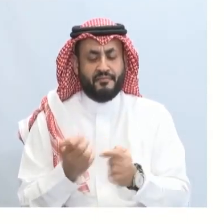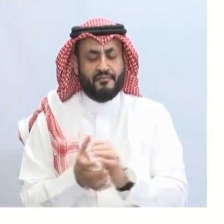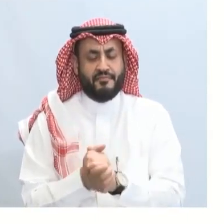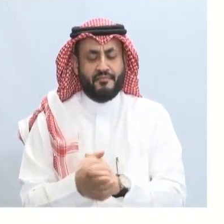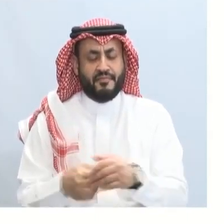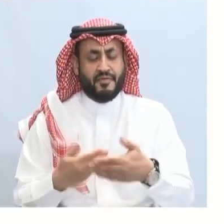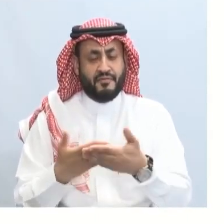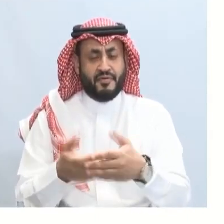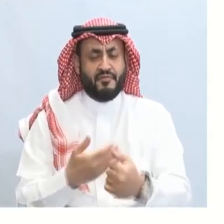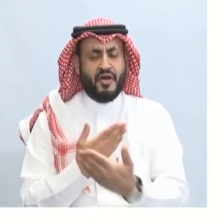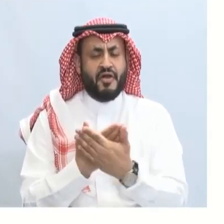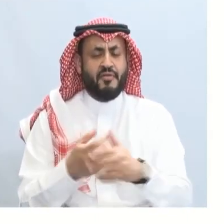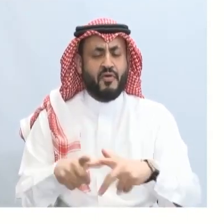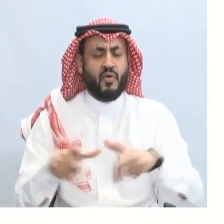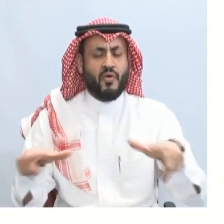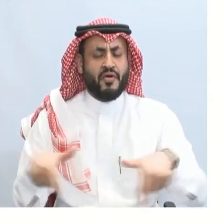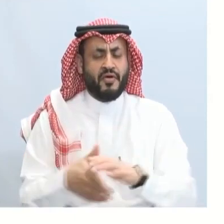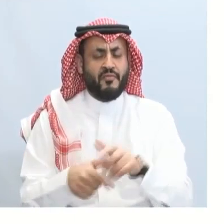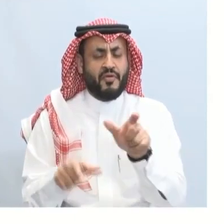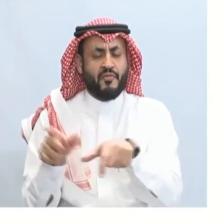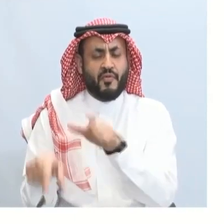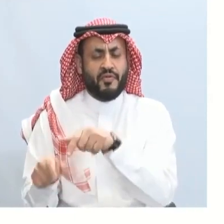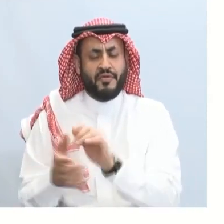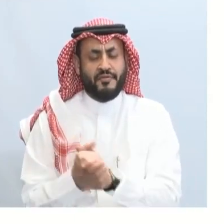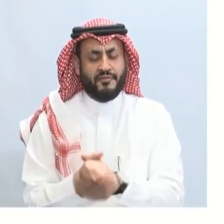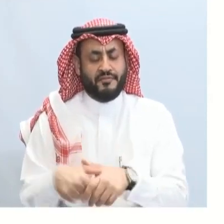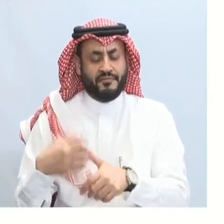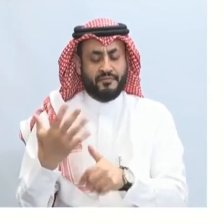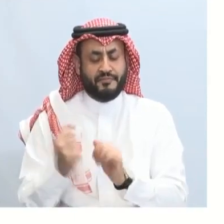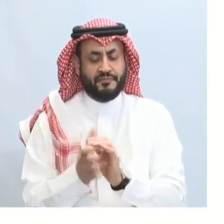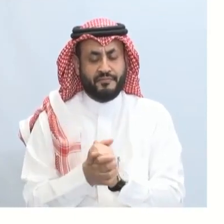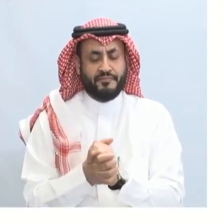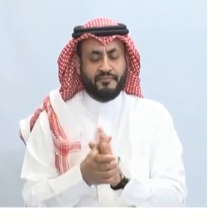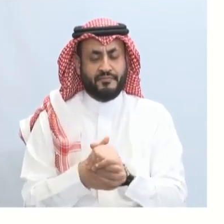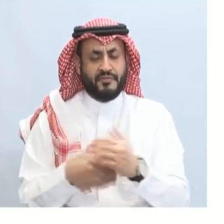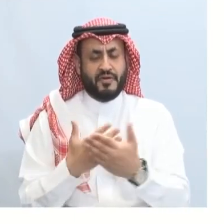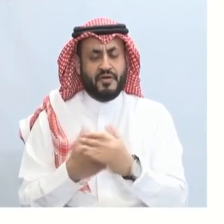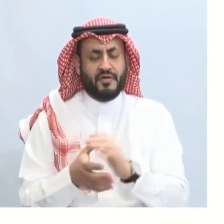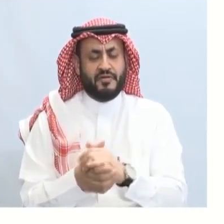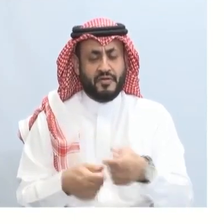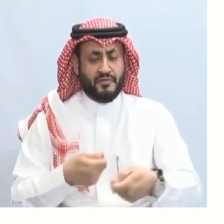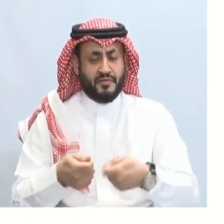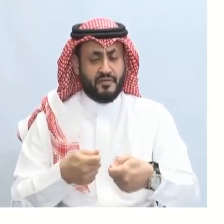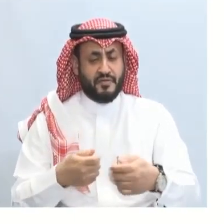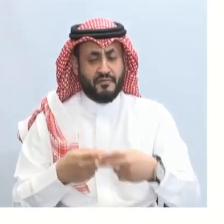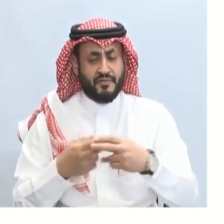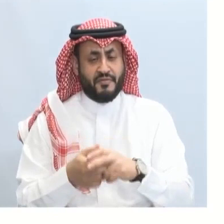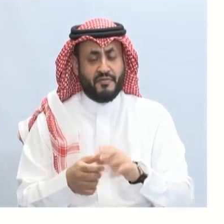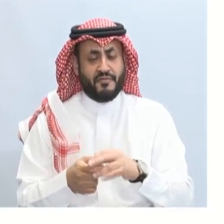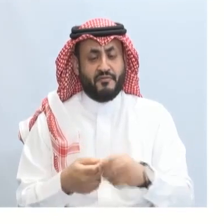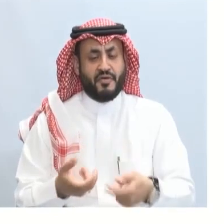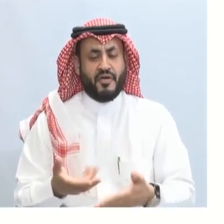توفير الخدمات العامه للمواطنين خامسا العنايه بالشؤون الاقتصاديه